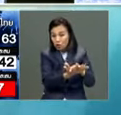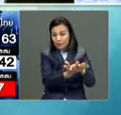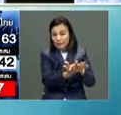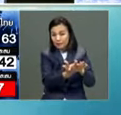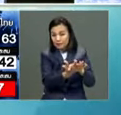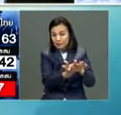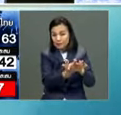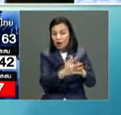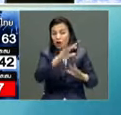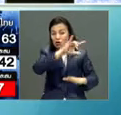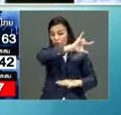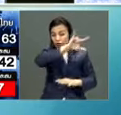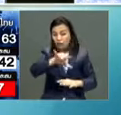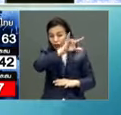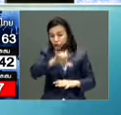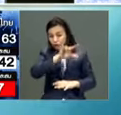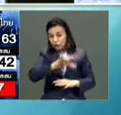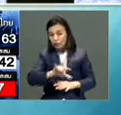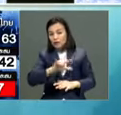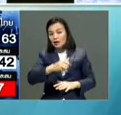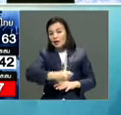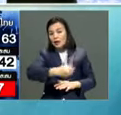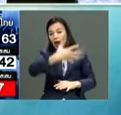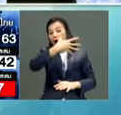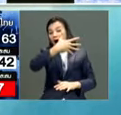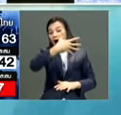ได้ 5เที่ยวบินเนี่ยนะครับ 5